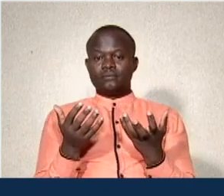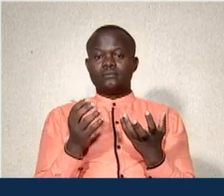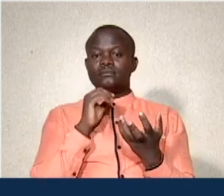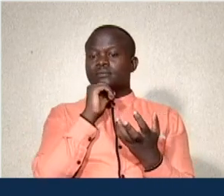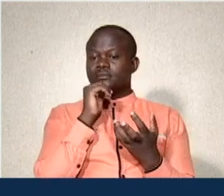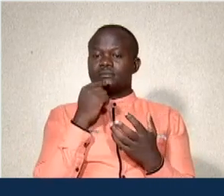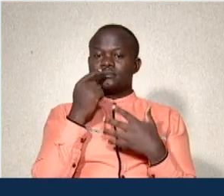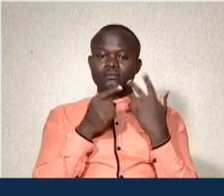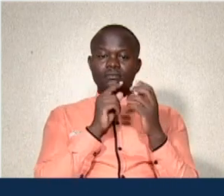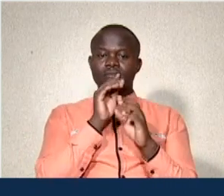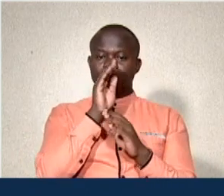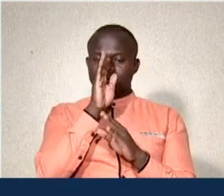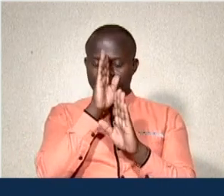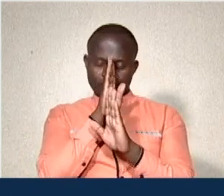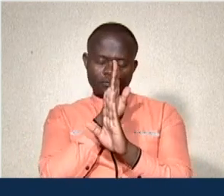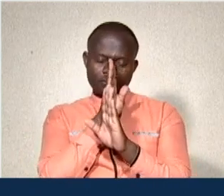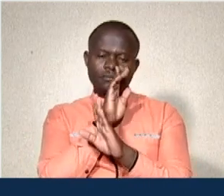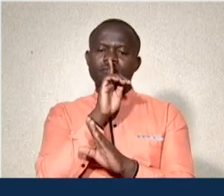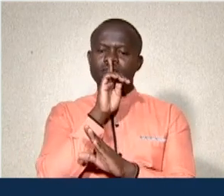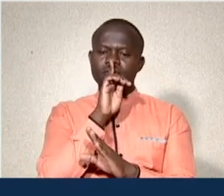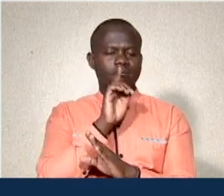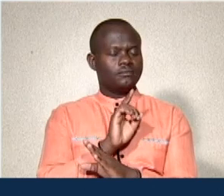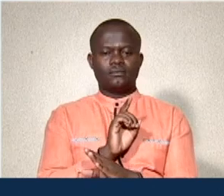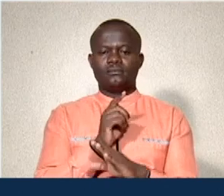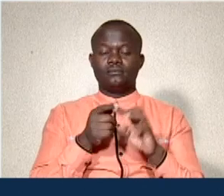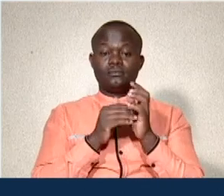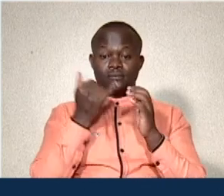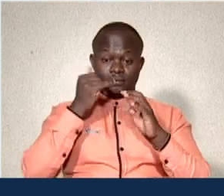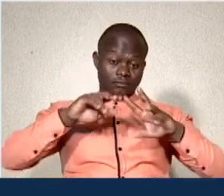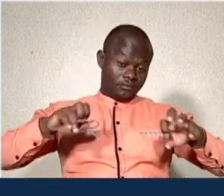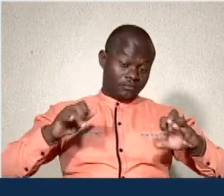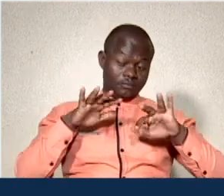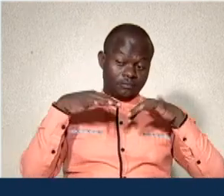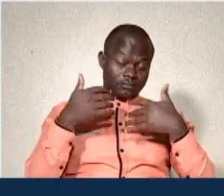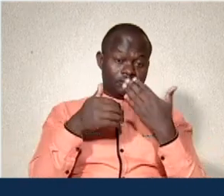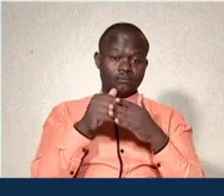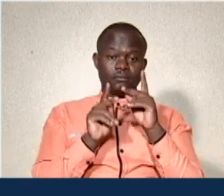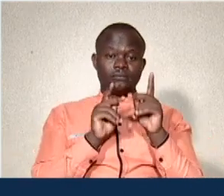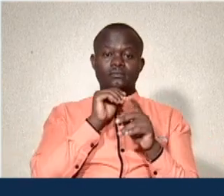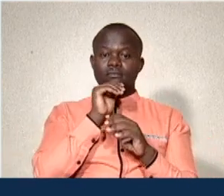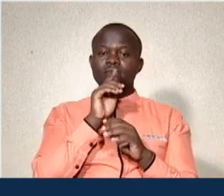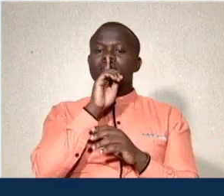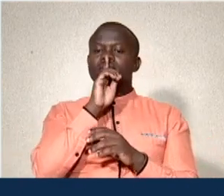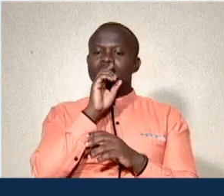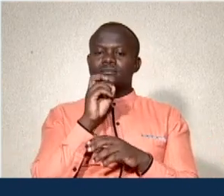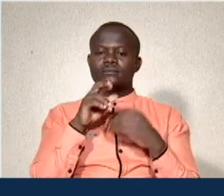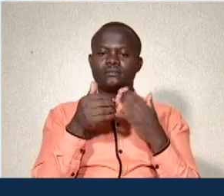ntabwo ari ikintu cyo guhisha. Ikindi rero noneho iyo usesenguye mu bantu ko bameze, abantu ntabwo bagihishira cyangwa